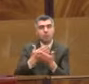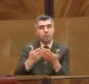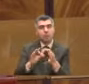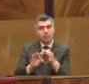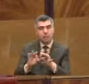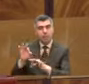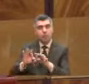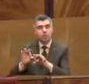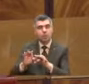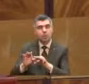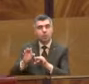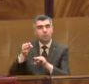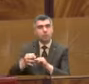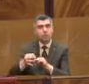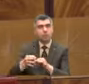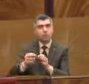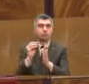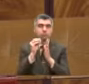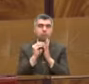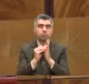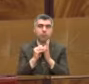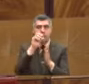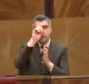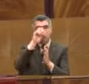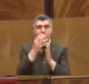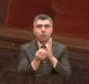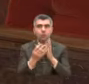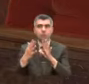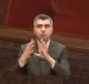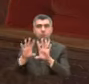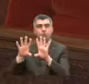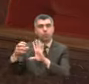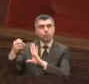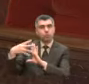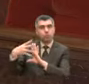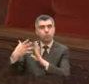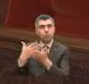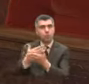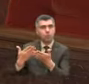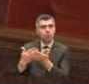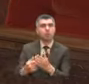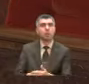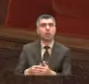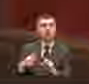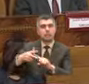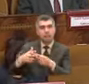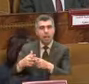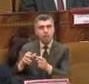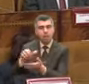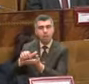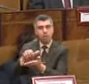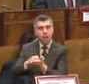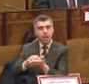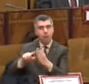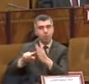التي وضعت لهذا القرض وضمنها الطاقات المتجددة بتنوع أصنافها وتعدد استعمالاتها في الصناعات والفلاحة وإنتاج الكهرباء